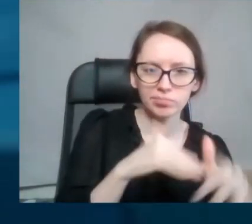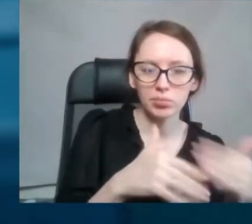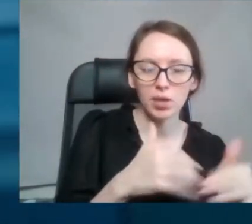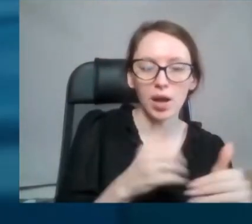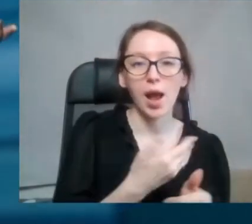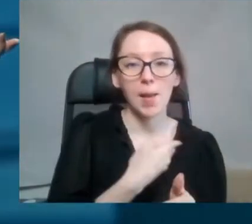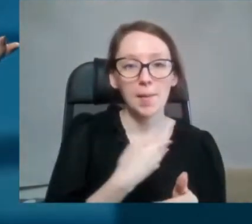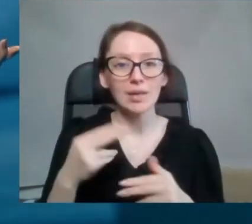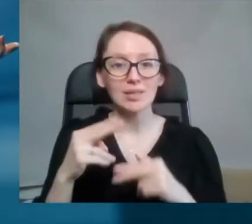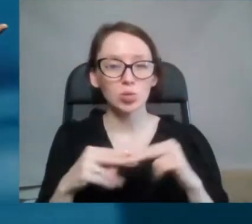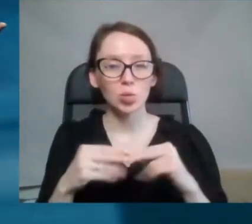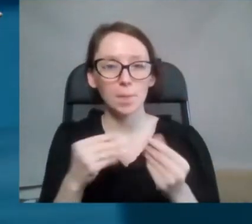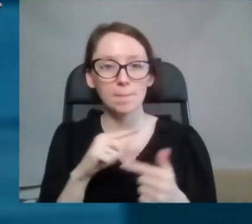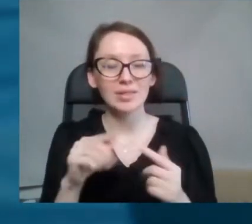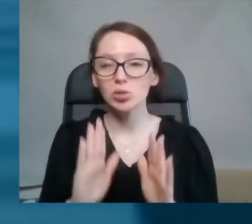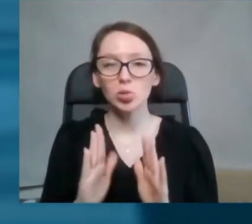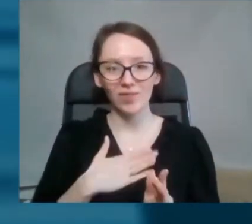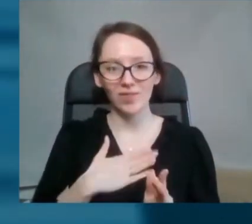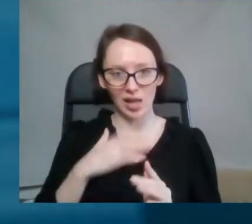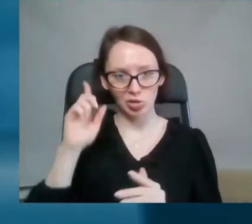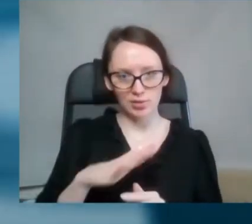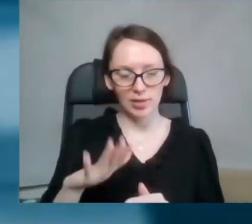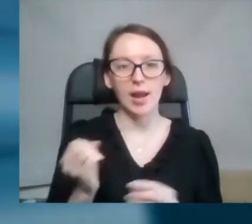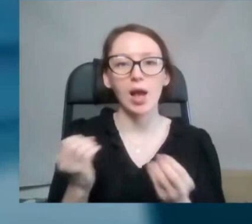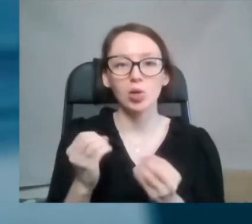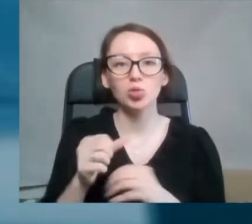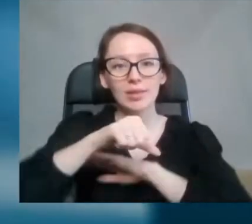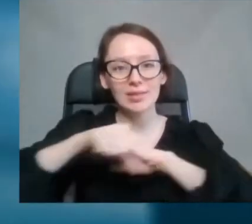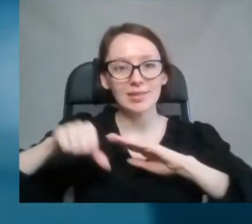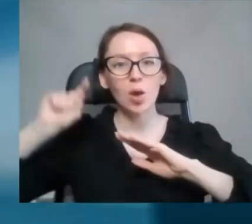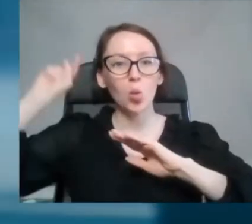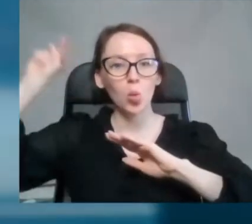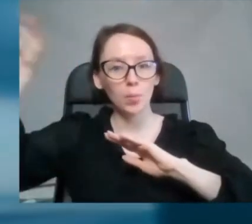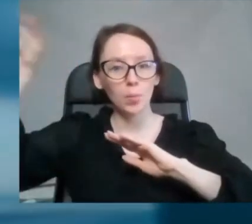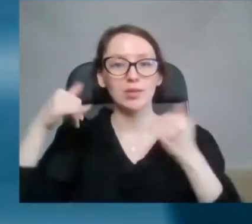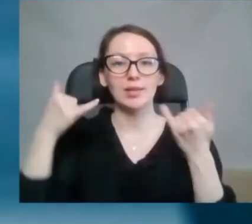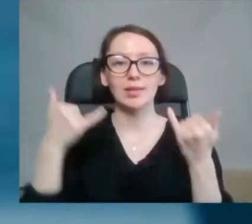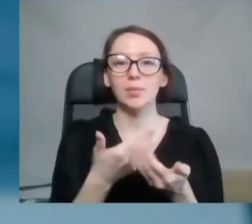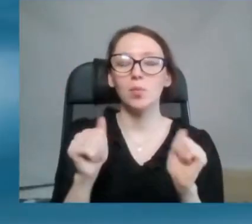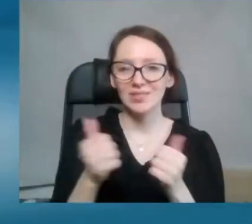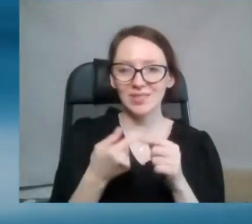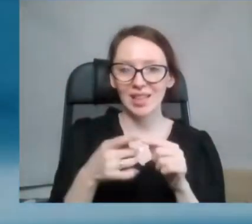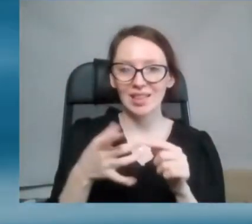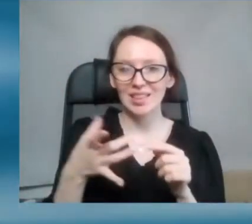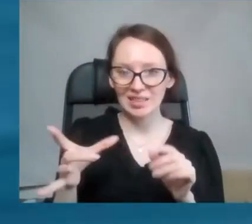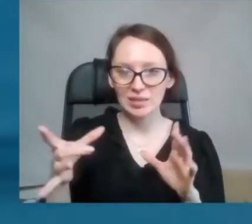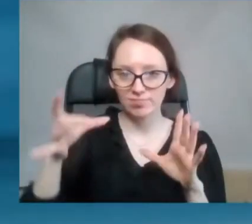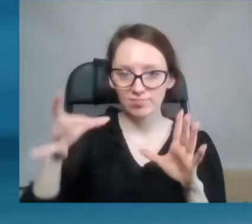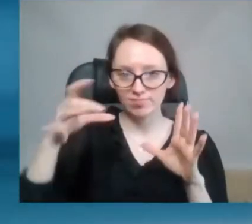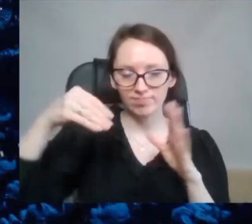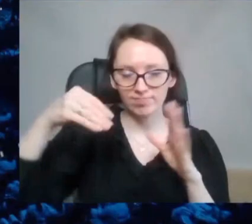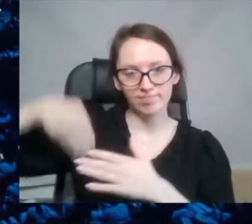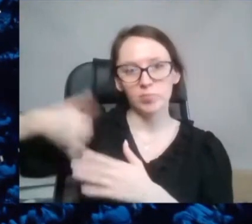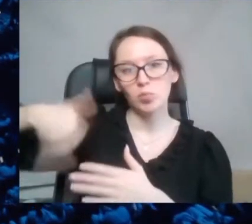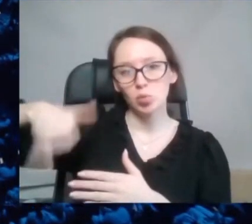бизнес не только в нашей стране, но еще и за рубежом. И теперь вы можете взять этот диск, положить в сумочку и в любой